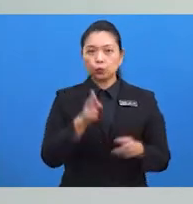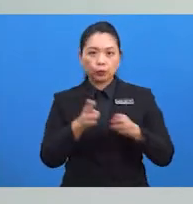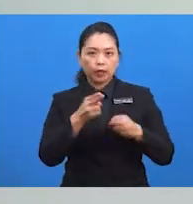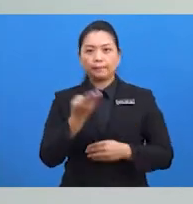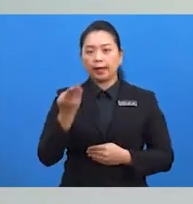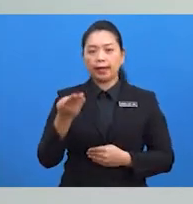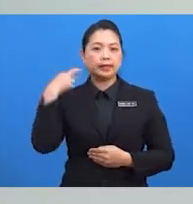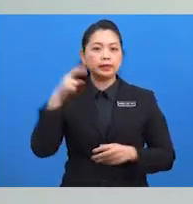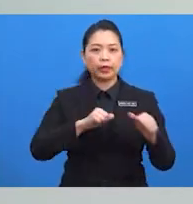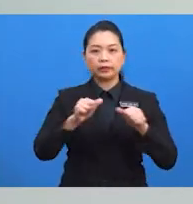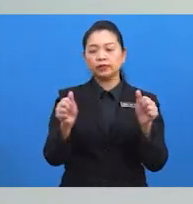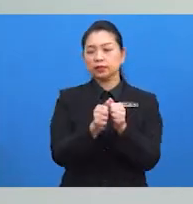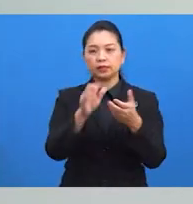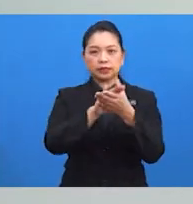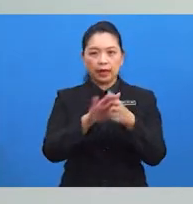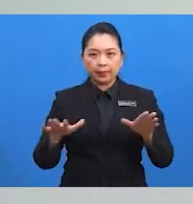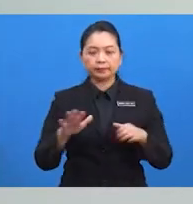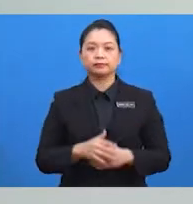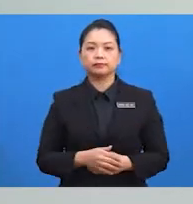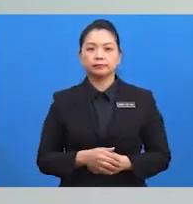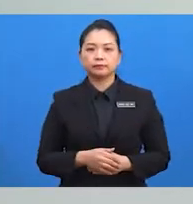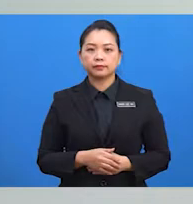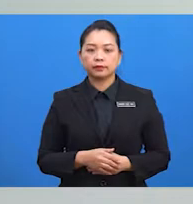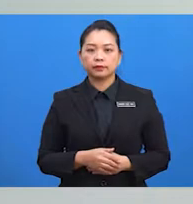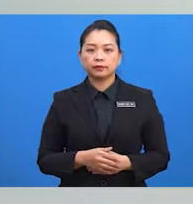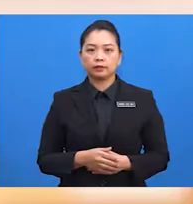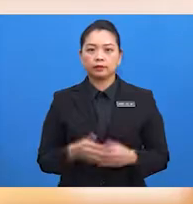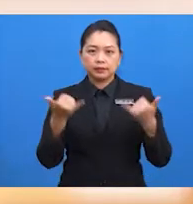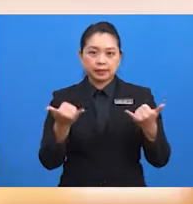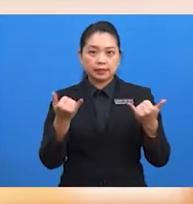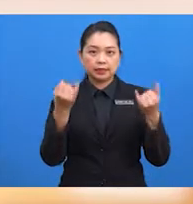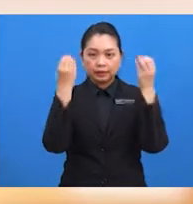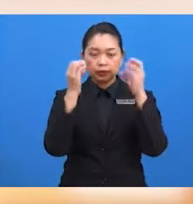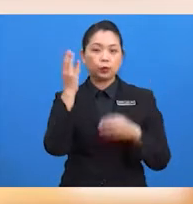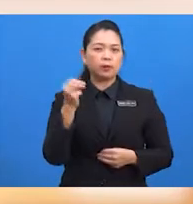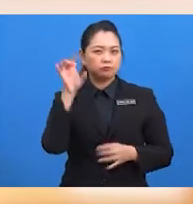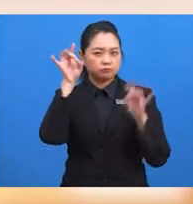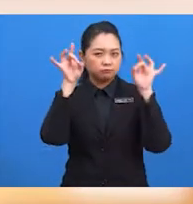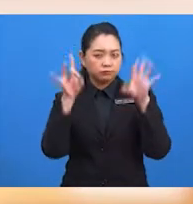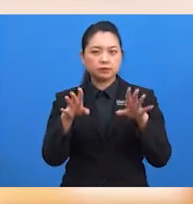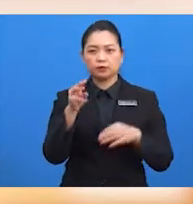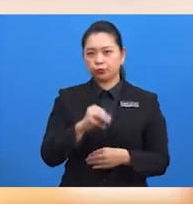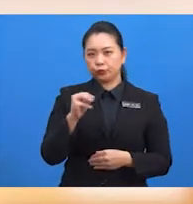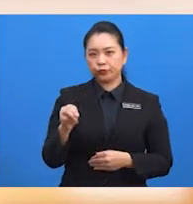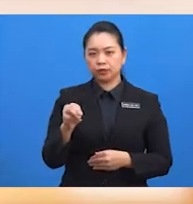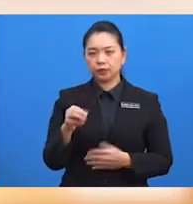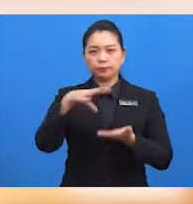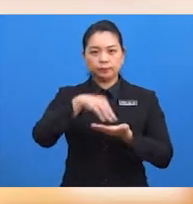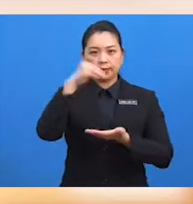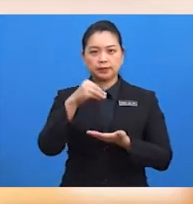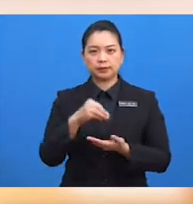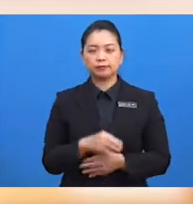relatif dengan selamat sekarang cegukan uji murid tentang pembelajaran